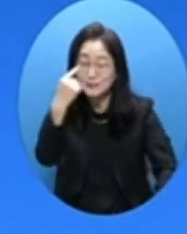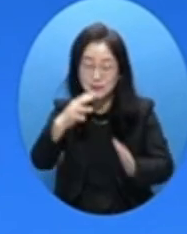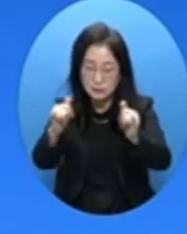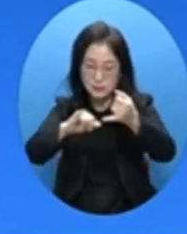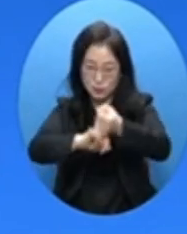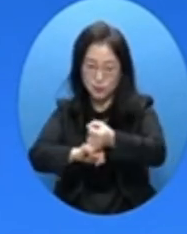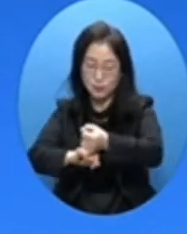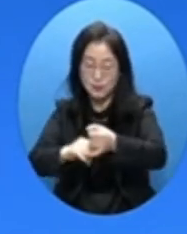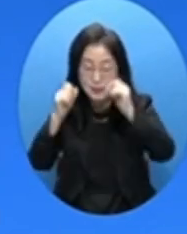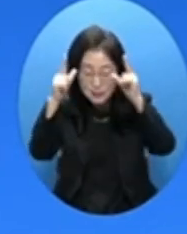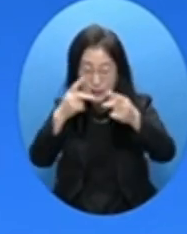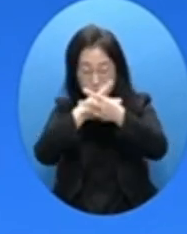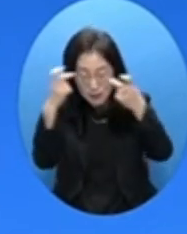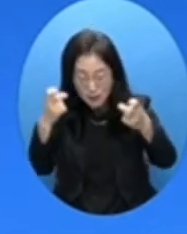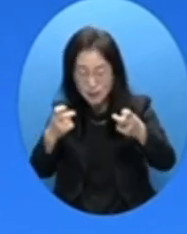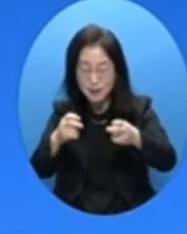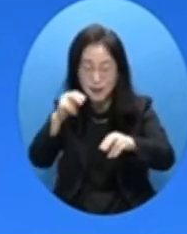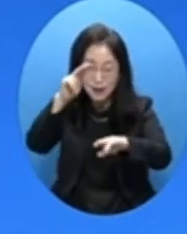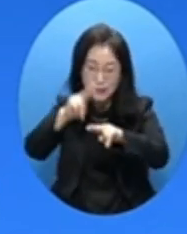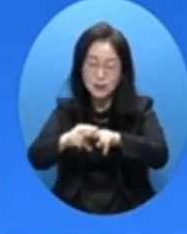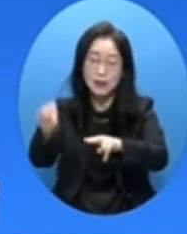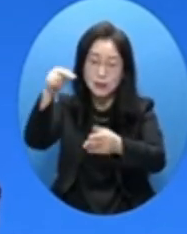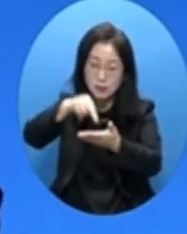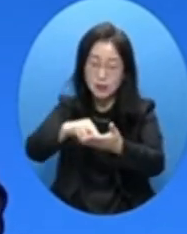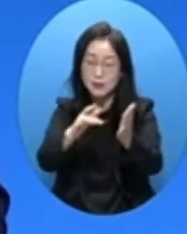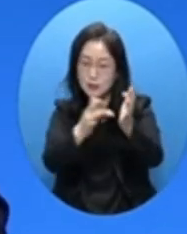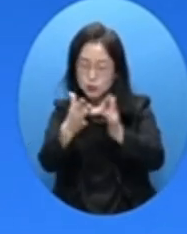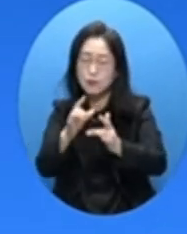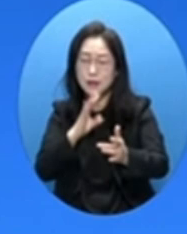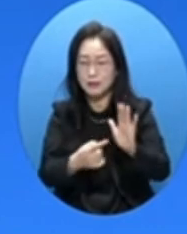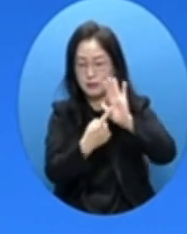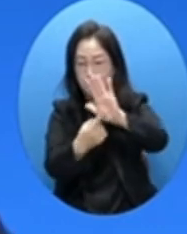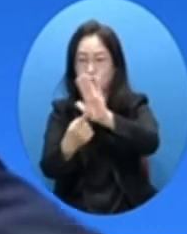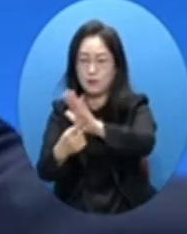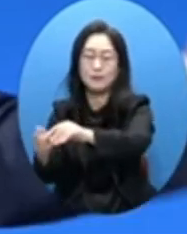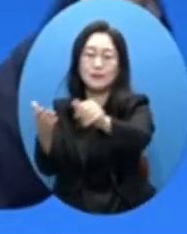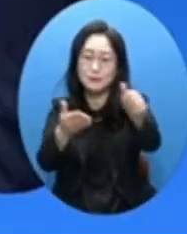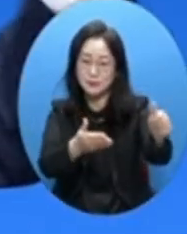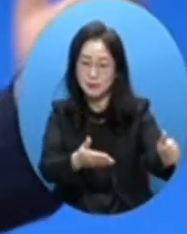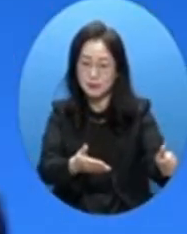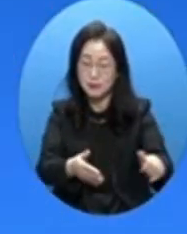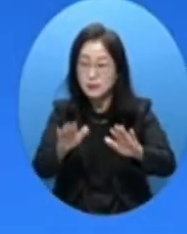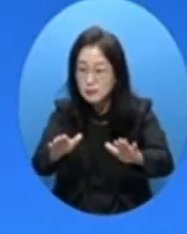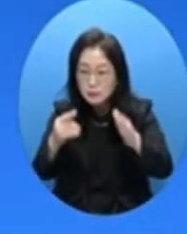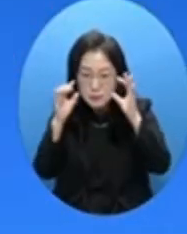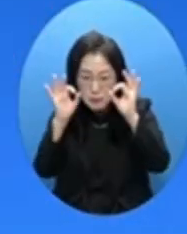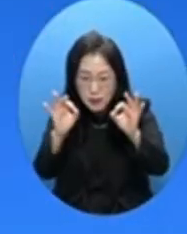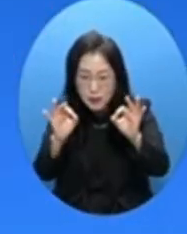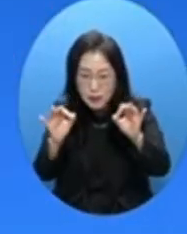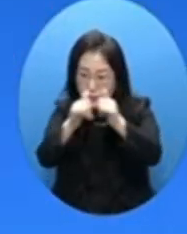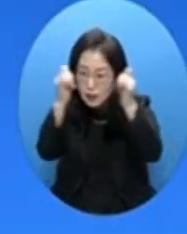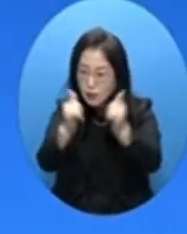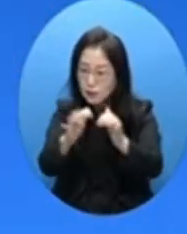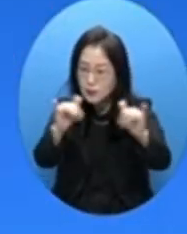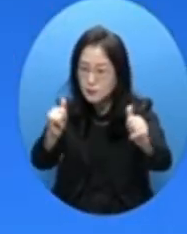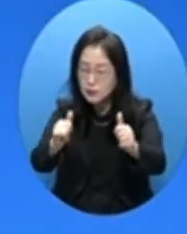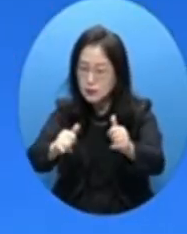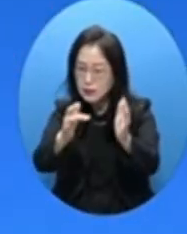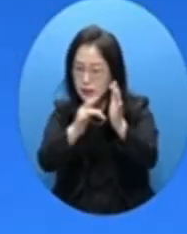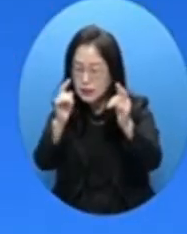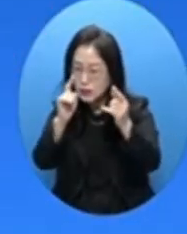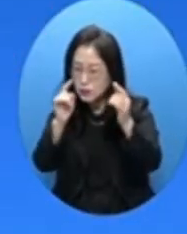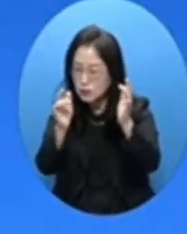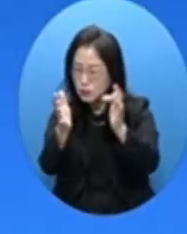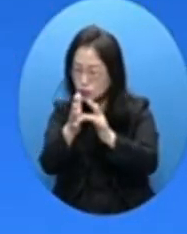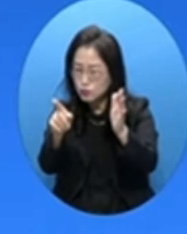됩니다 우리가 가는 곳에 예수님이 나타나야 되는 것입니다 그런데 우리는 지금 사회로부터 많은 비난을 받고 있습니다 저 사람